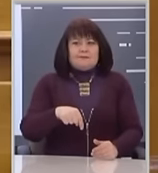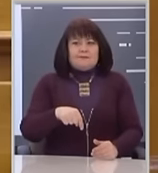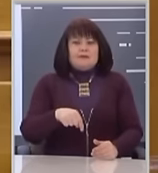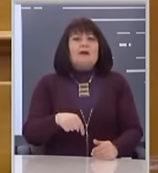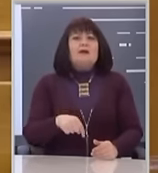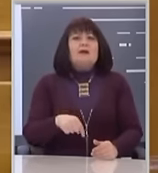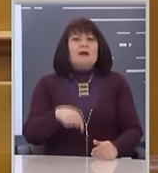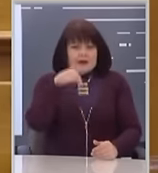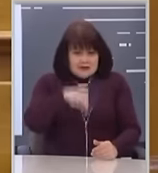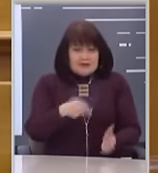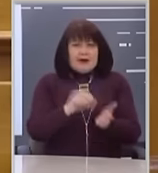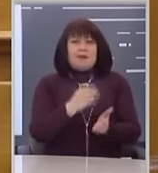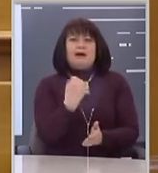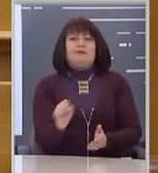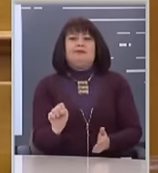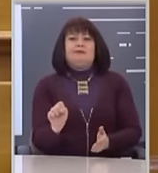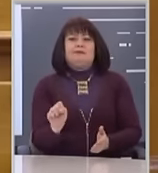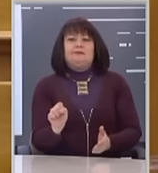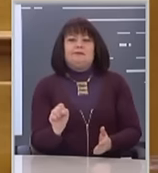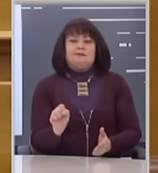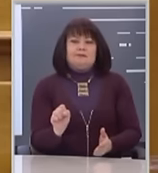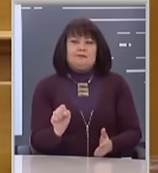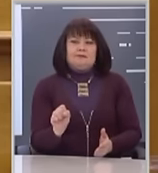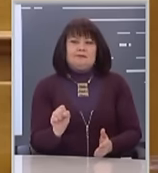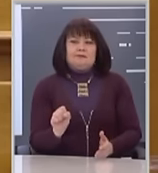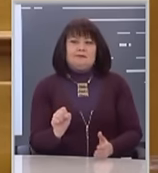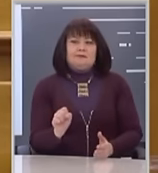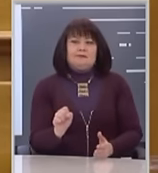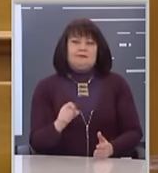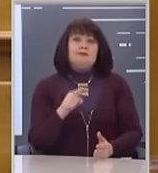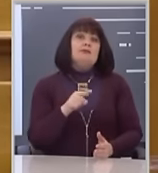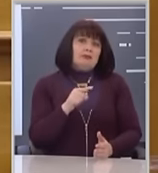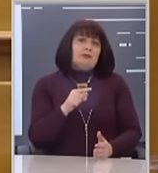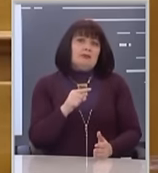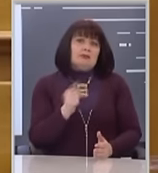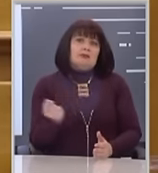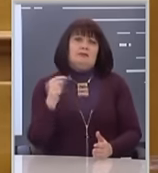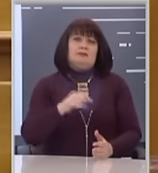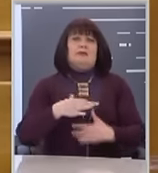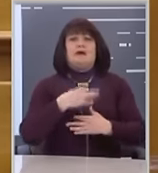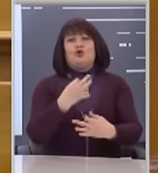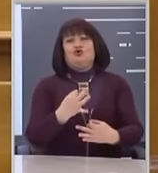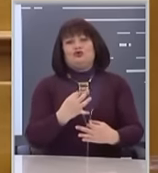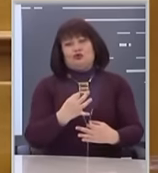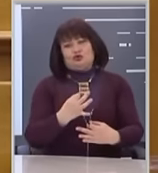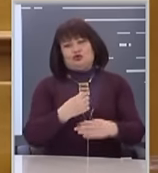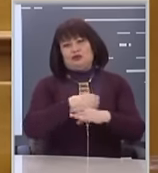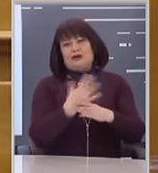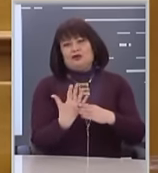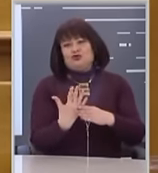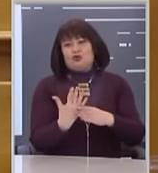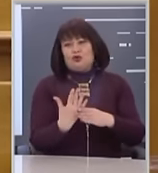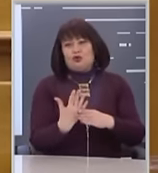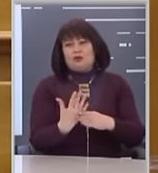Παρόλα αυτά επέλεξε να απουσιάζει. Φρόντισε βέβαια να αφήσει στο πόδι της, μάλλον εξ